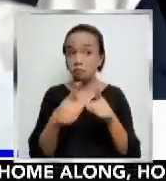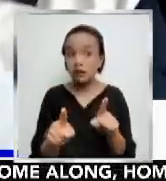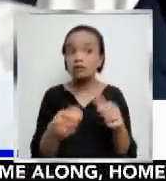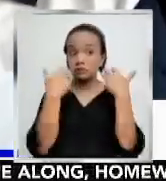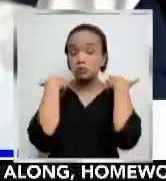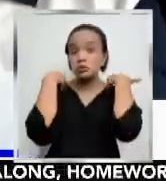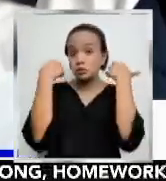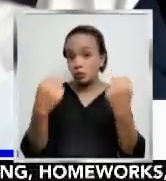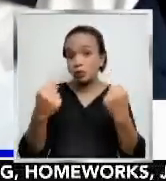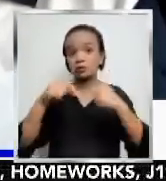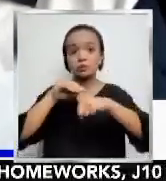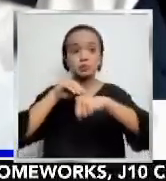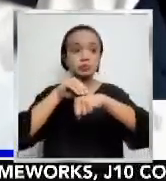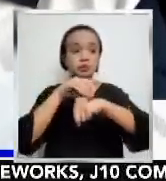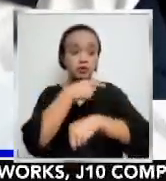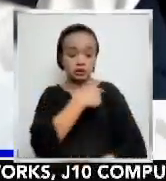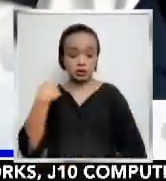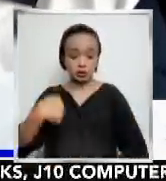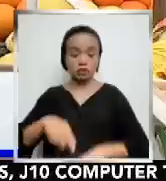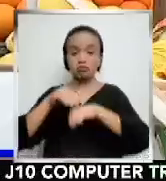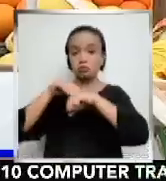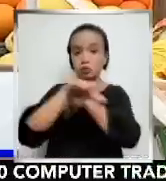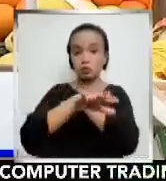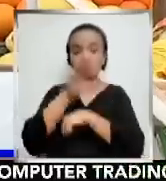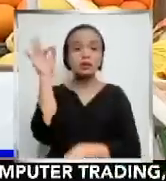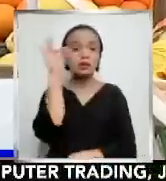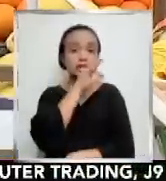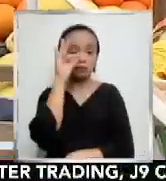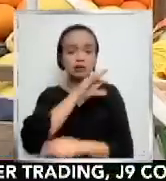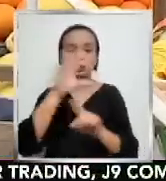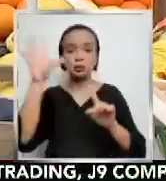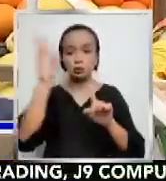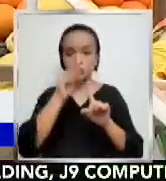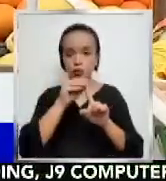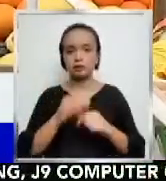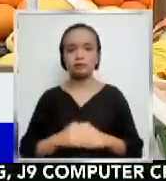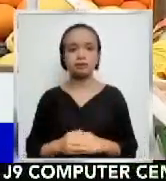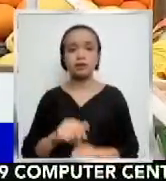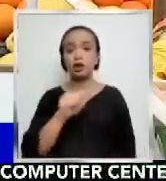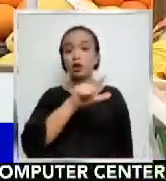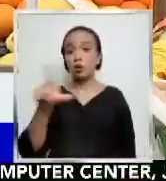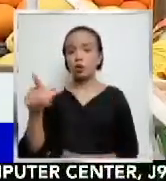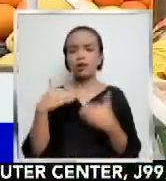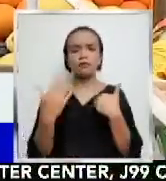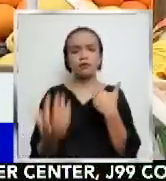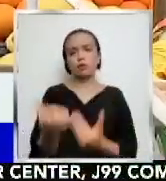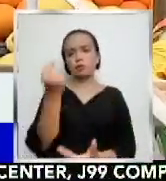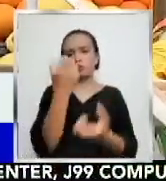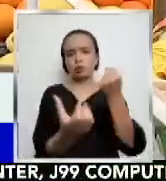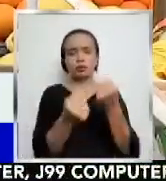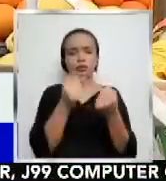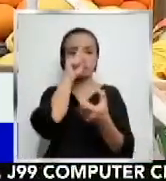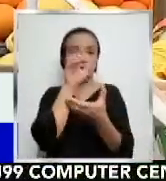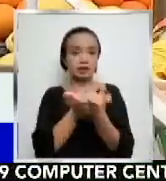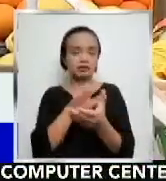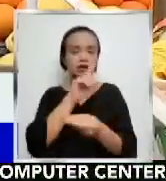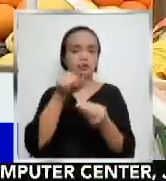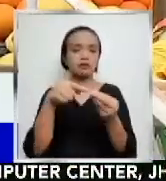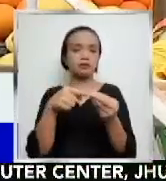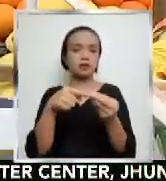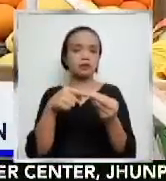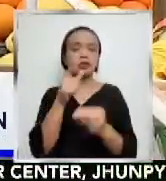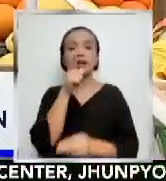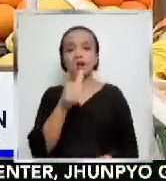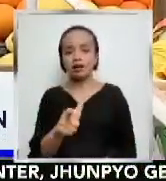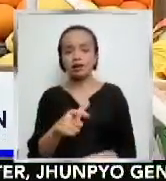impluwensyang Chino sa kulturang Pilipino. Halos lahat sa atin may kanya-kanyang paniniwala tungkol sa mga pampaswerte. Pero ayon sa